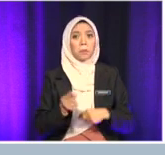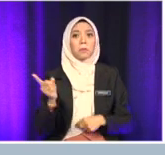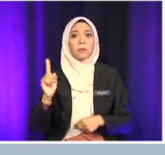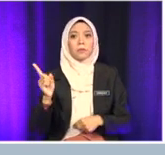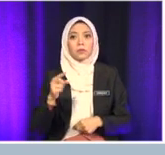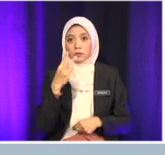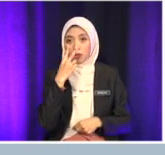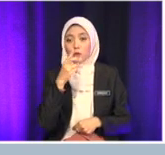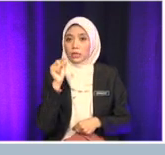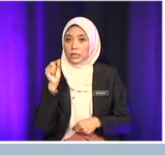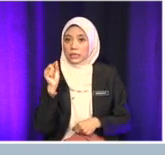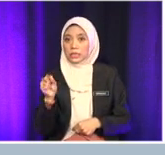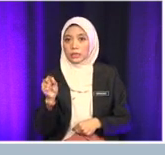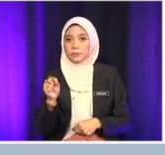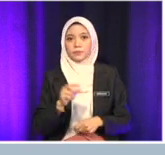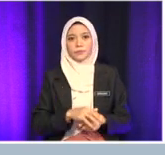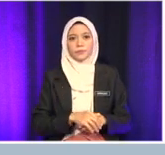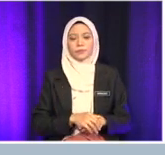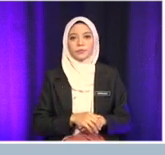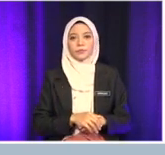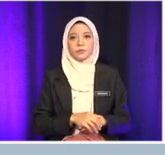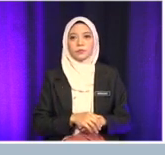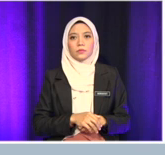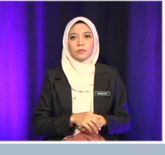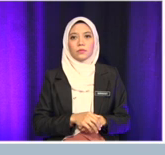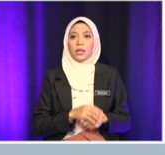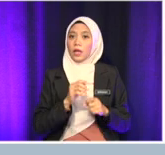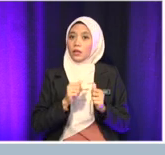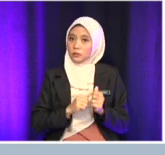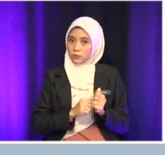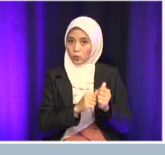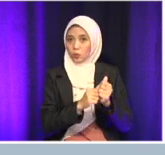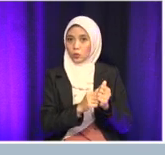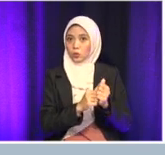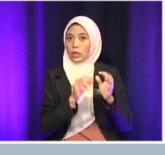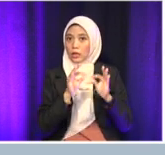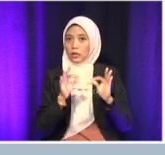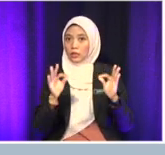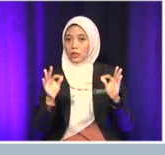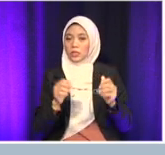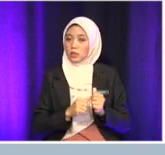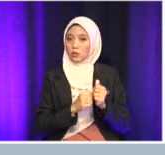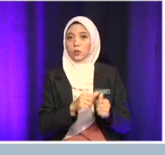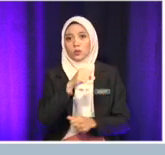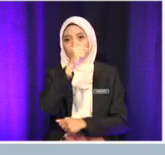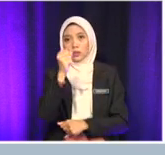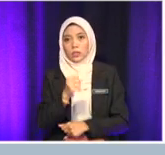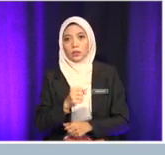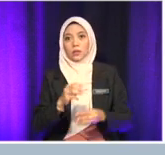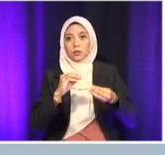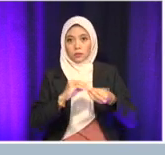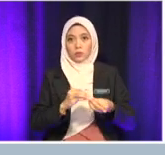yang diberi contoh tadi persamaannya x sama dengan y apabila kita gantikan X dengan